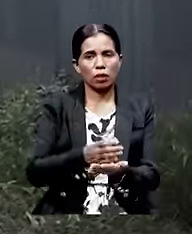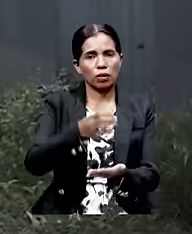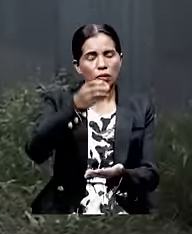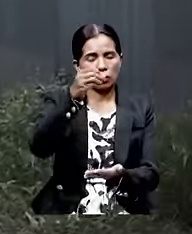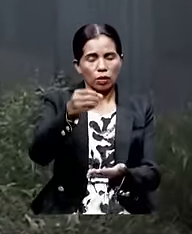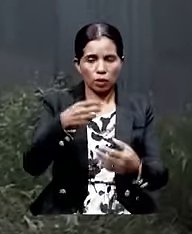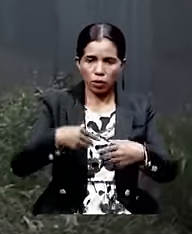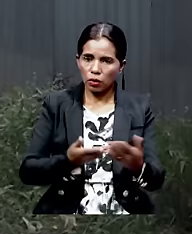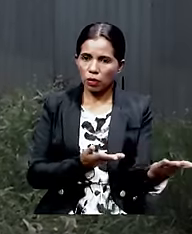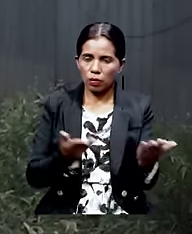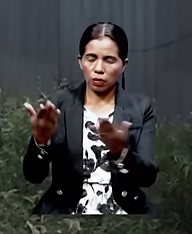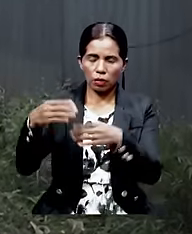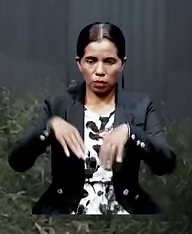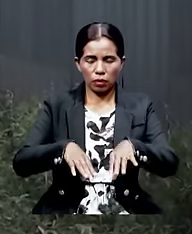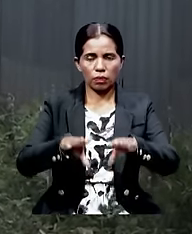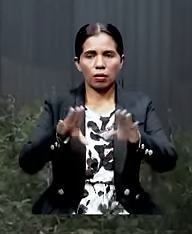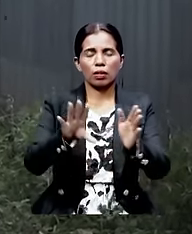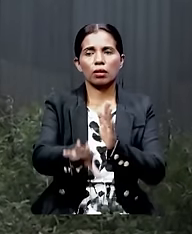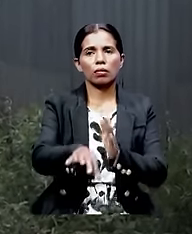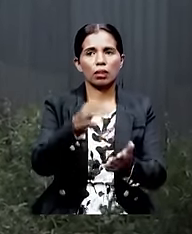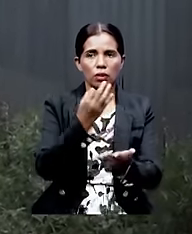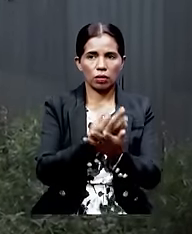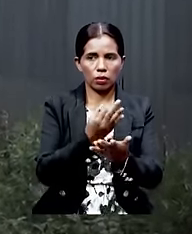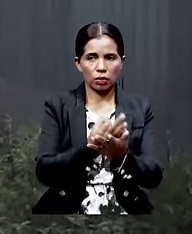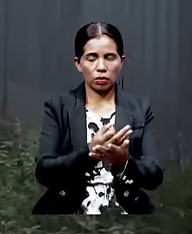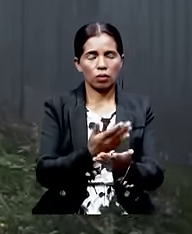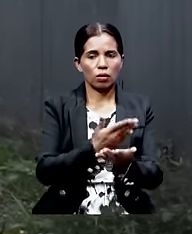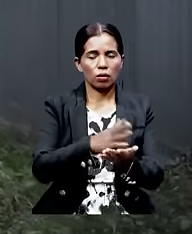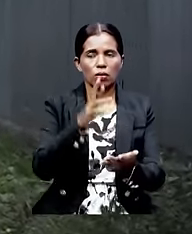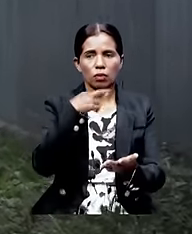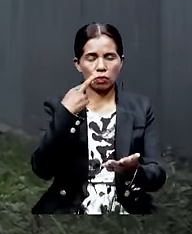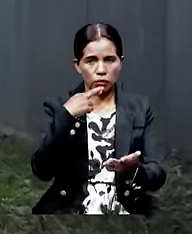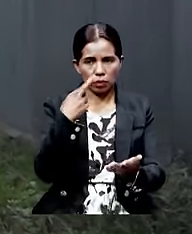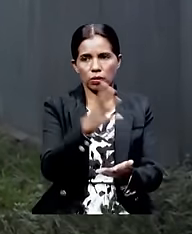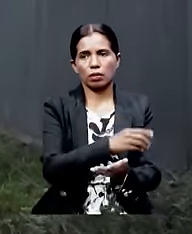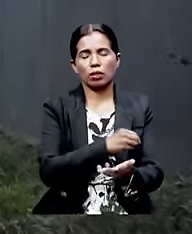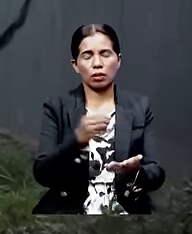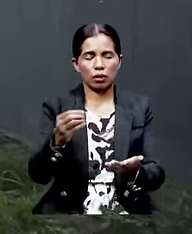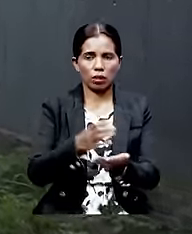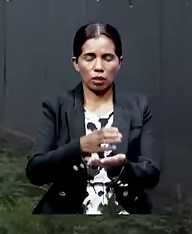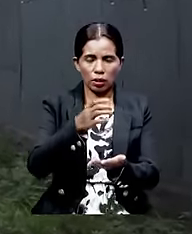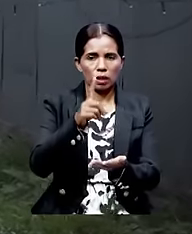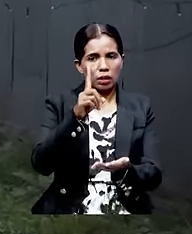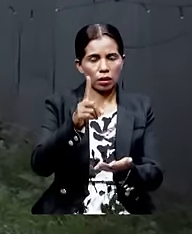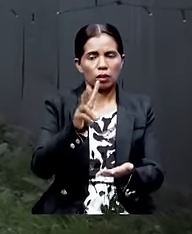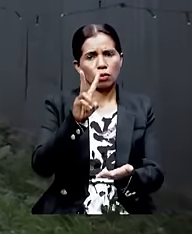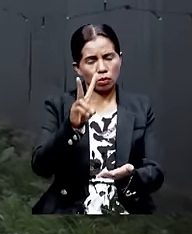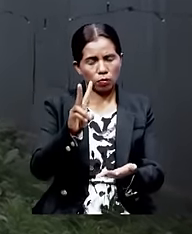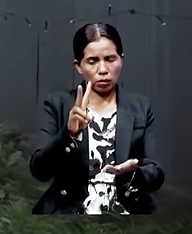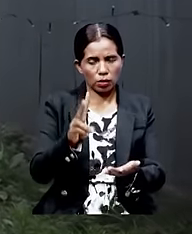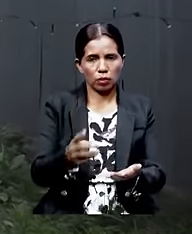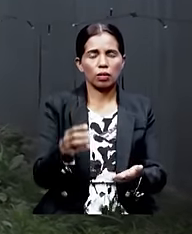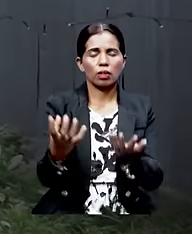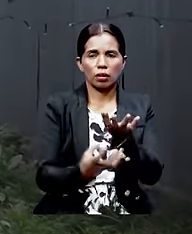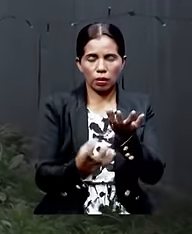lori bafan atu hetan netik osan ruma, ho di holofos hak nauk lata ide rua ho di aguenta moris